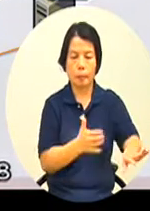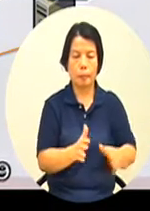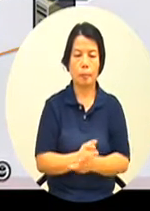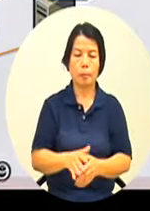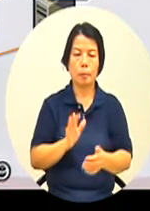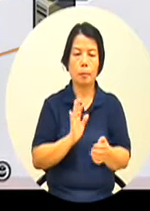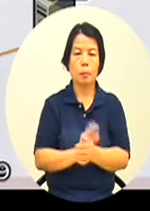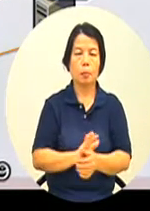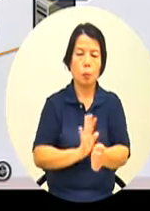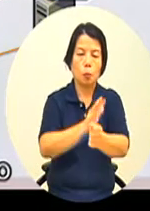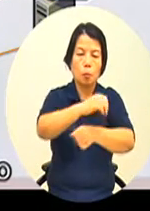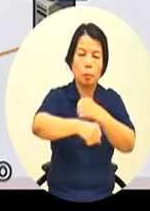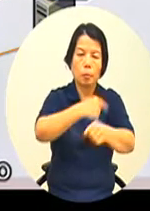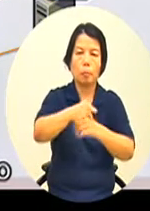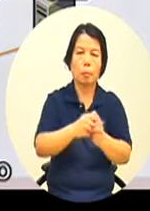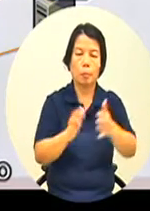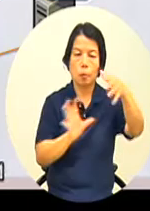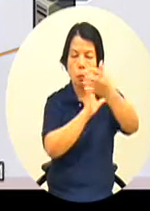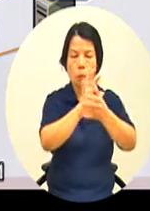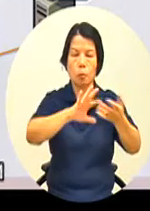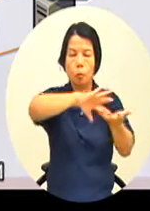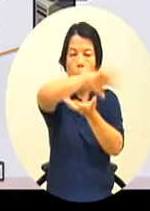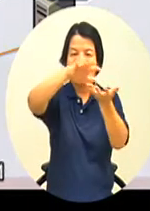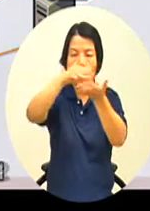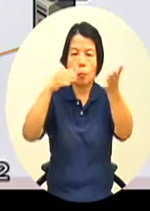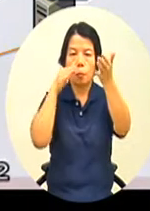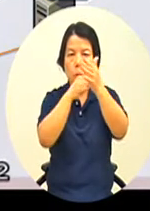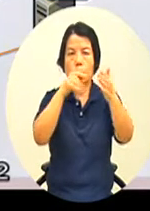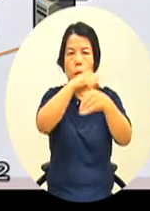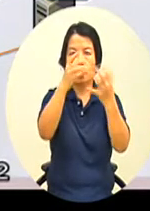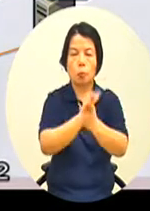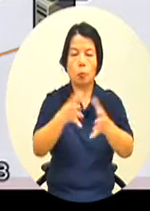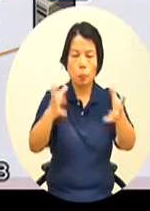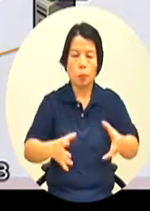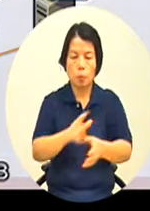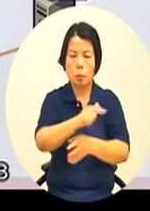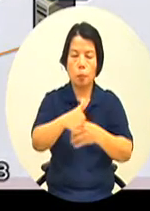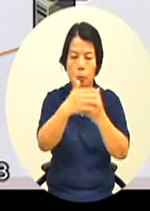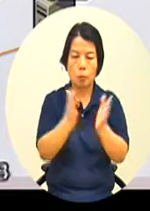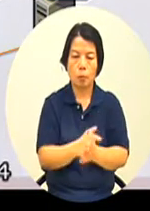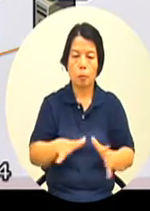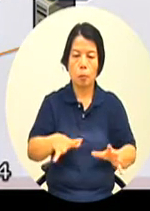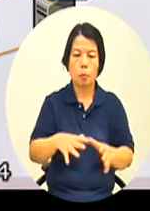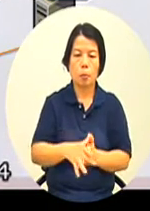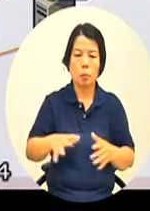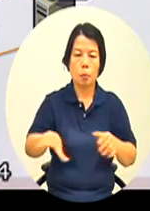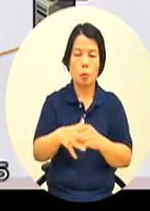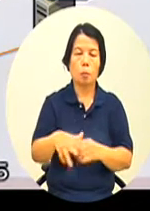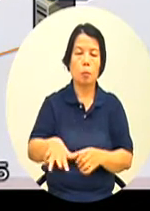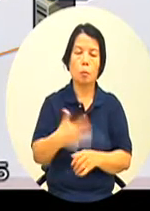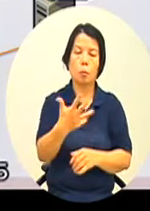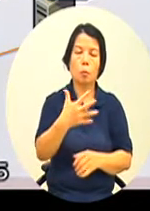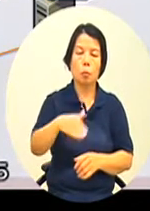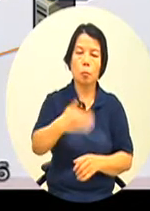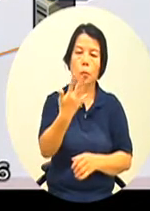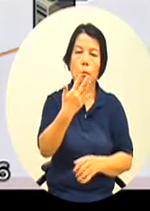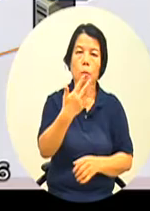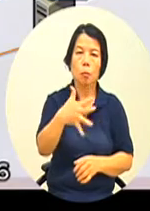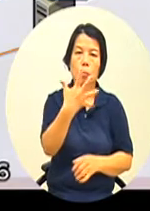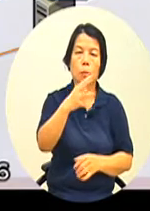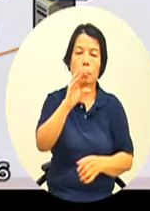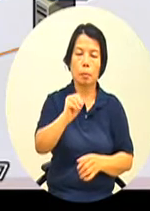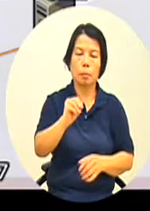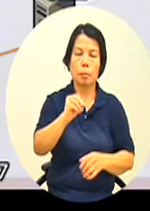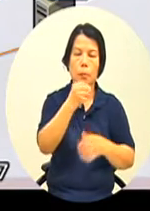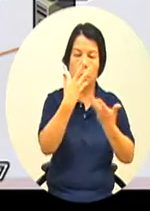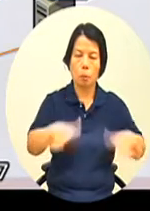云端虚拟平台的服务，节省伺服器建置的成本580万，每个月节省机房的电费